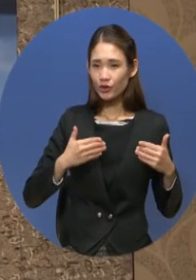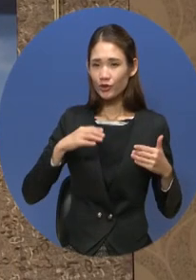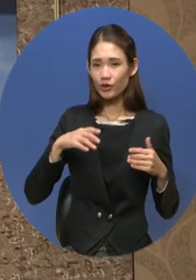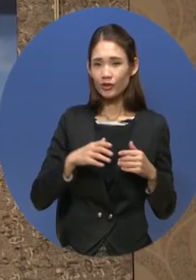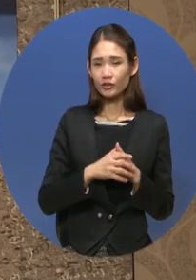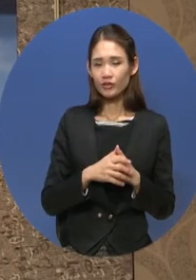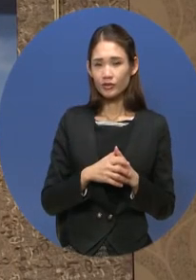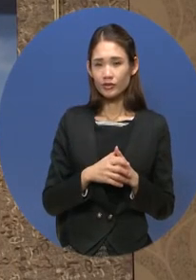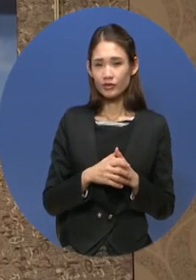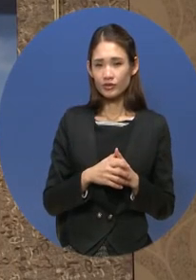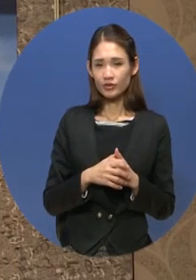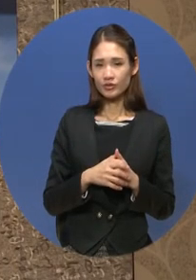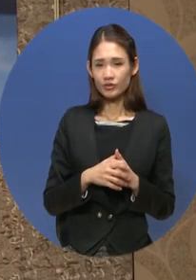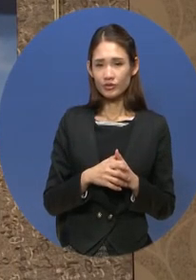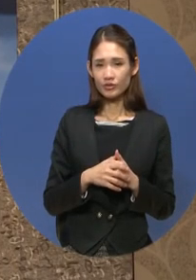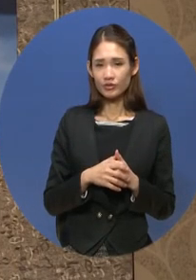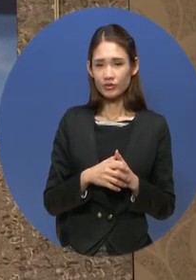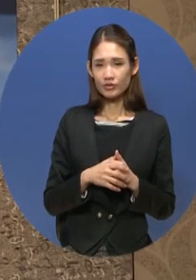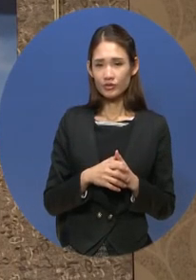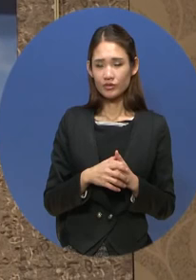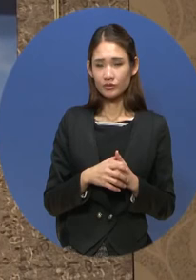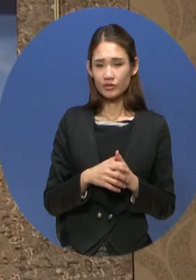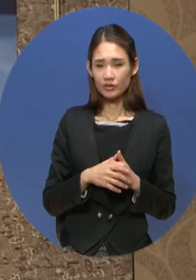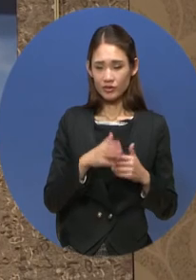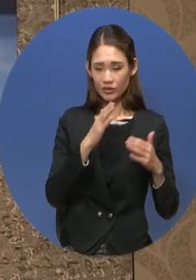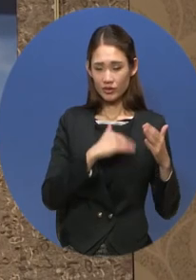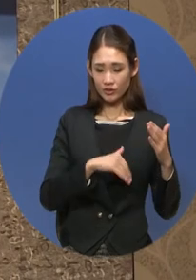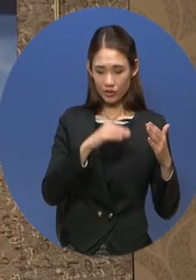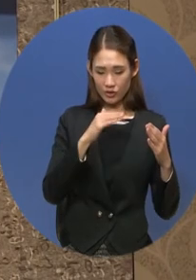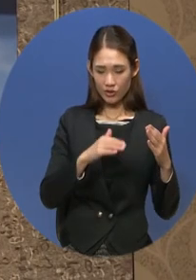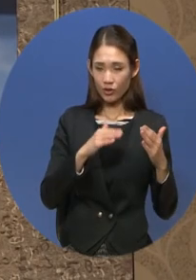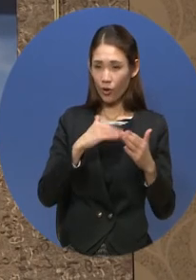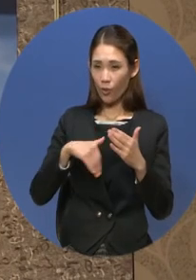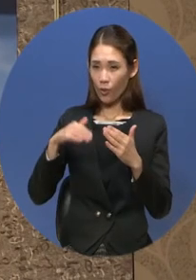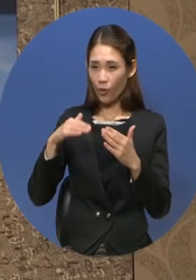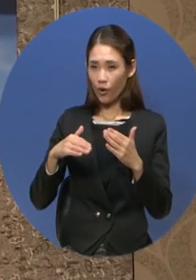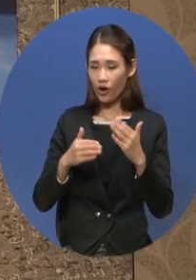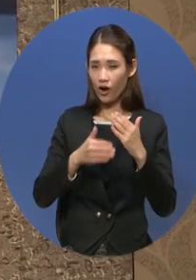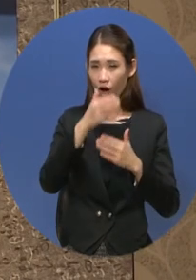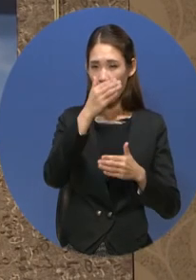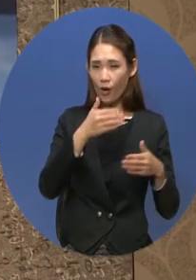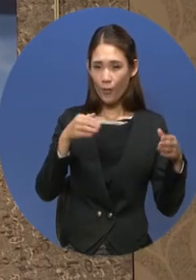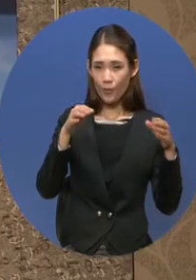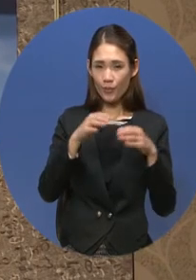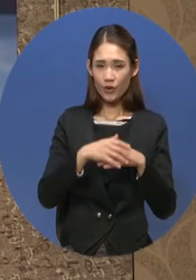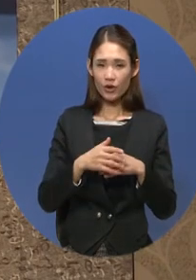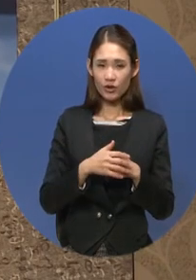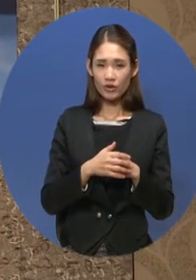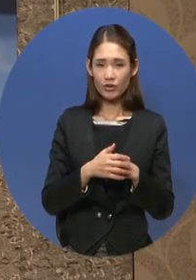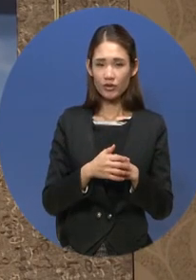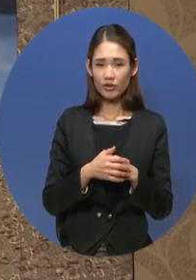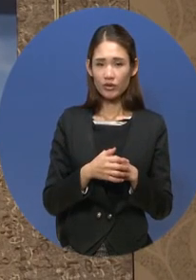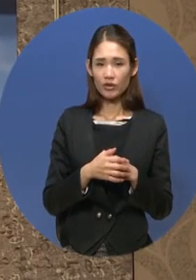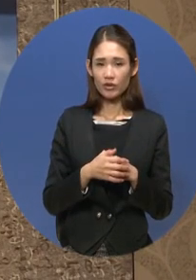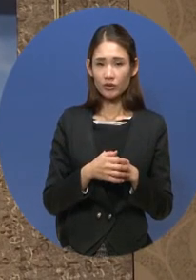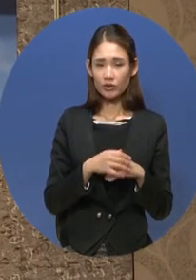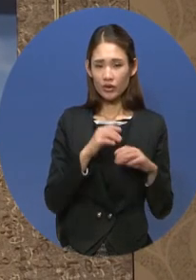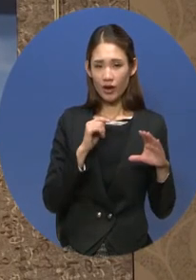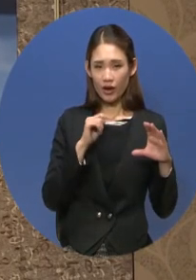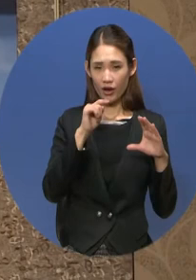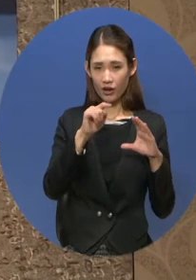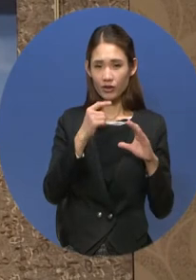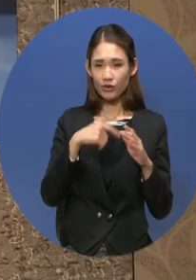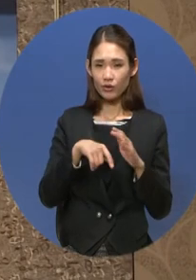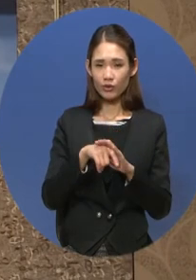여러 가지 우리 그 충청남도의 그 건물 있죠? 공공 건물? 네. 그런 것들에 들어갈 수